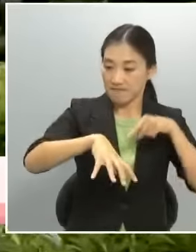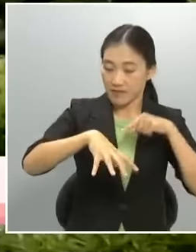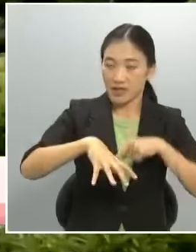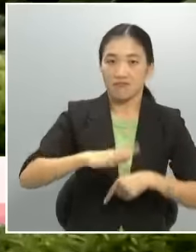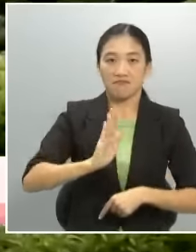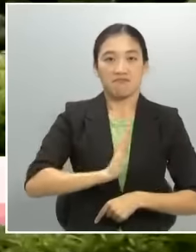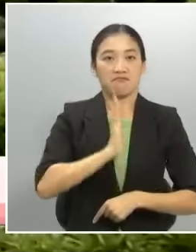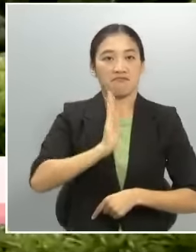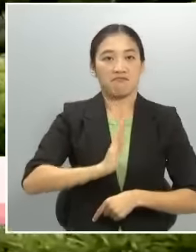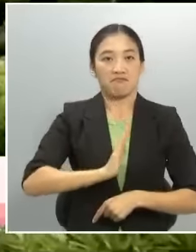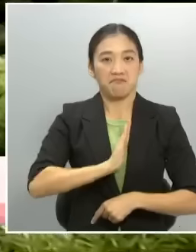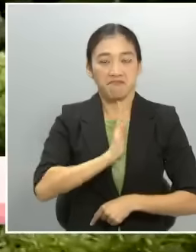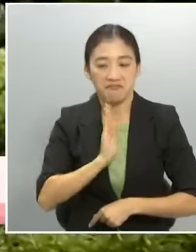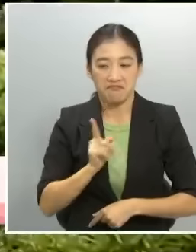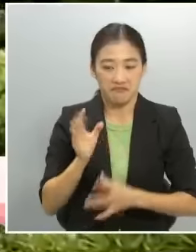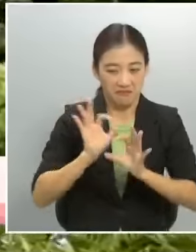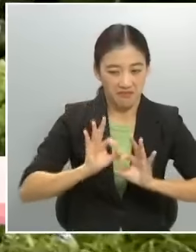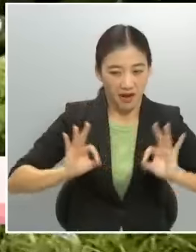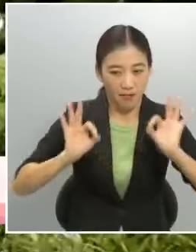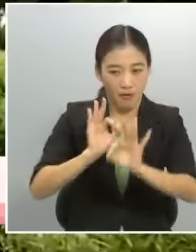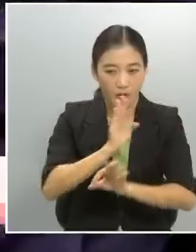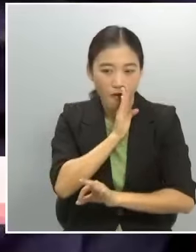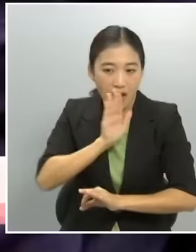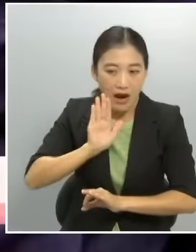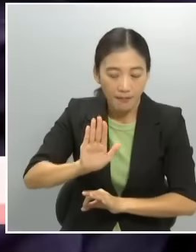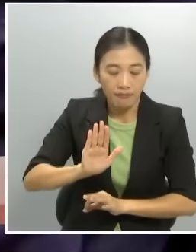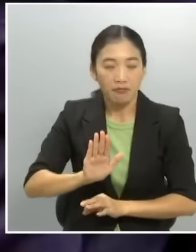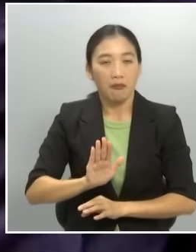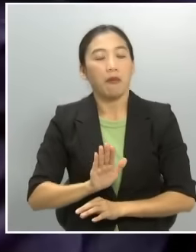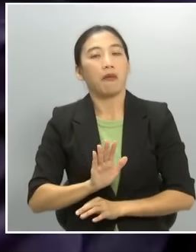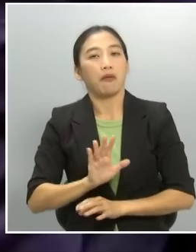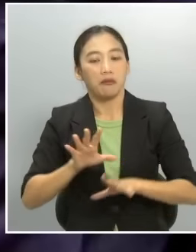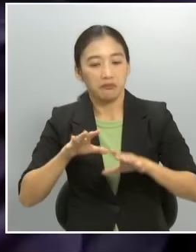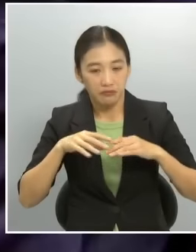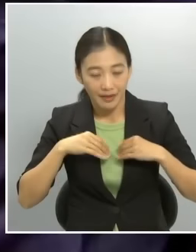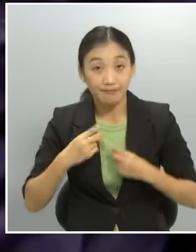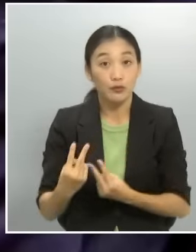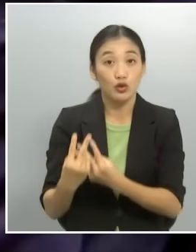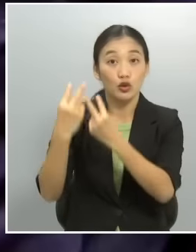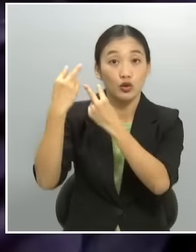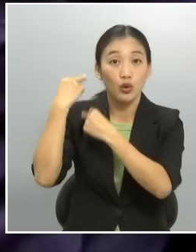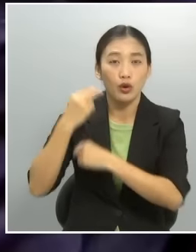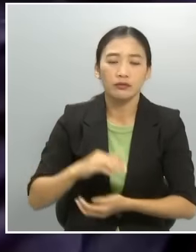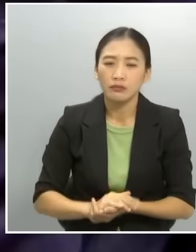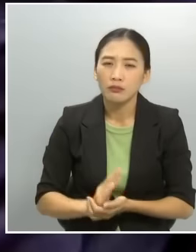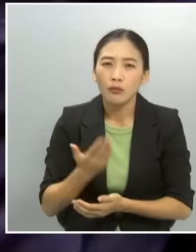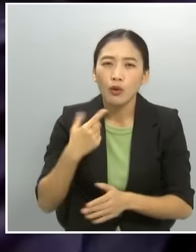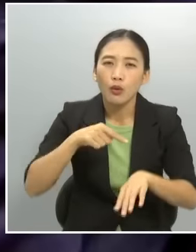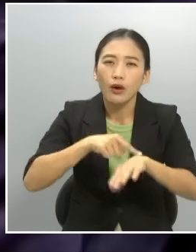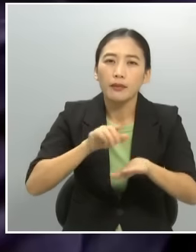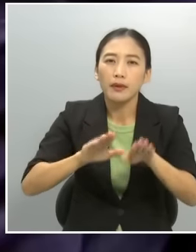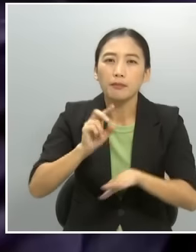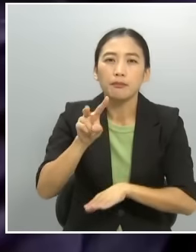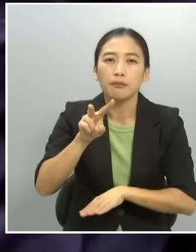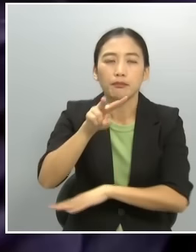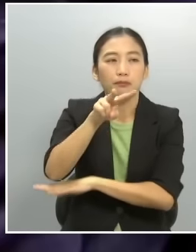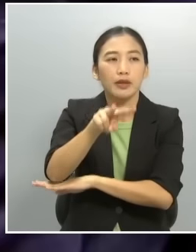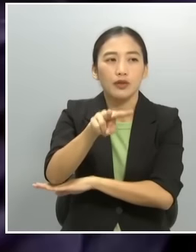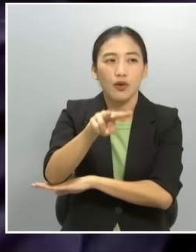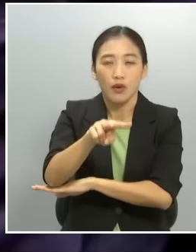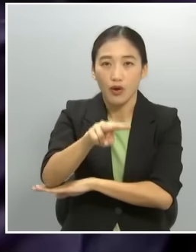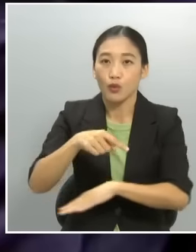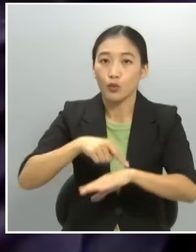ไปเมื่อวันที่4พฤษภาคมที่ผ่านมาครับประมาณสักบ่าย2โมงนะฮะเกิดเหตุเพลิงไหม้ในบ้านนะครับย่านอุดมสุขของ CEO บริษัทโฆษณาค